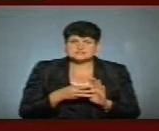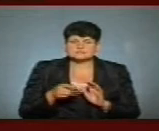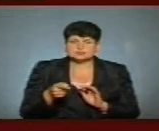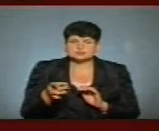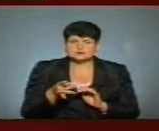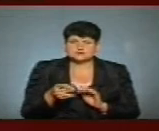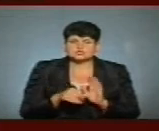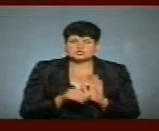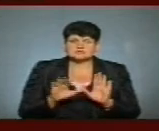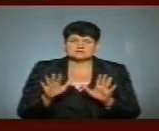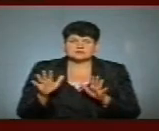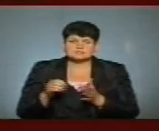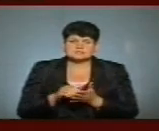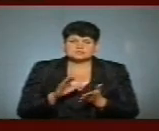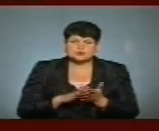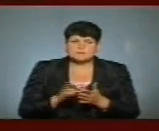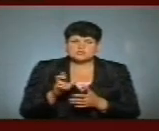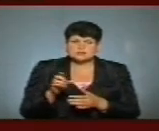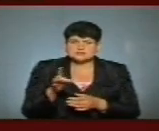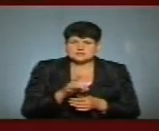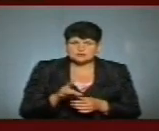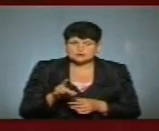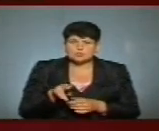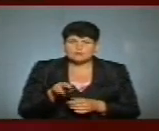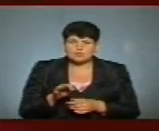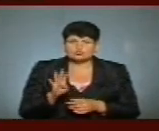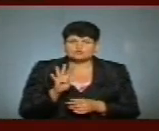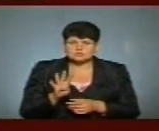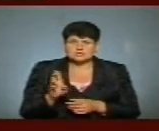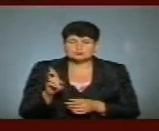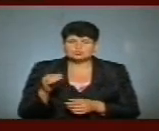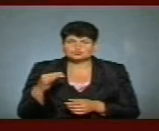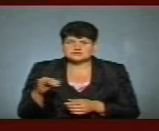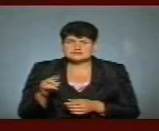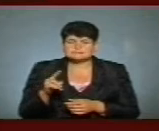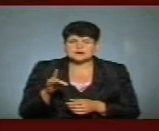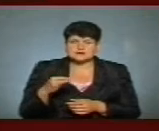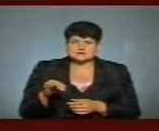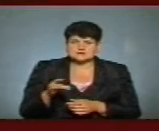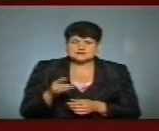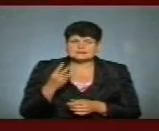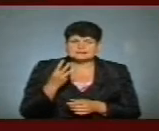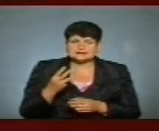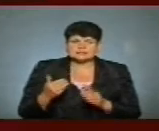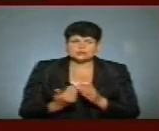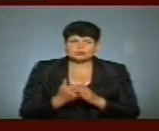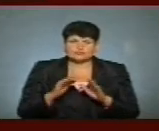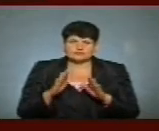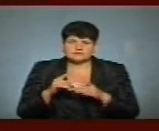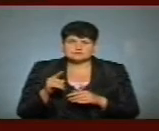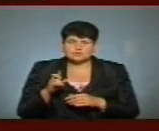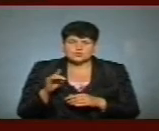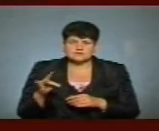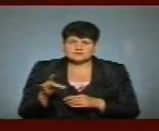районі. 6 випадків зареєстрували у Бережанському районі, по 4 у Бучицькому і Збаразькому районах, 3 – нових нових випадки у